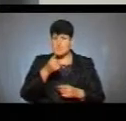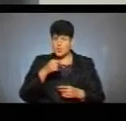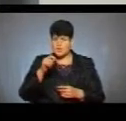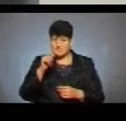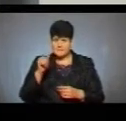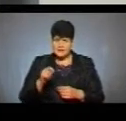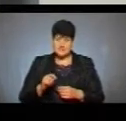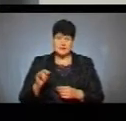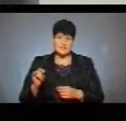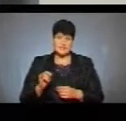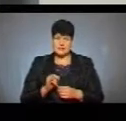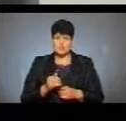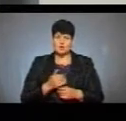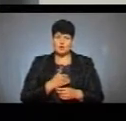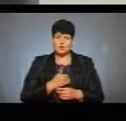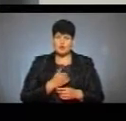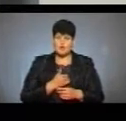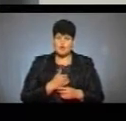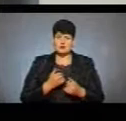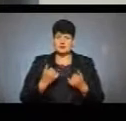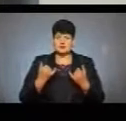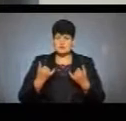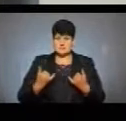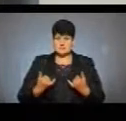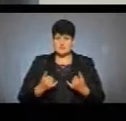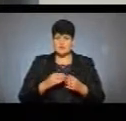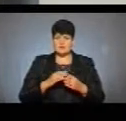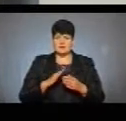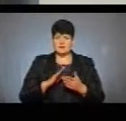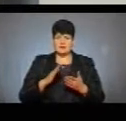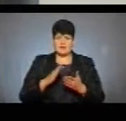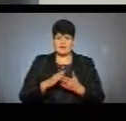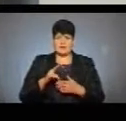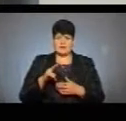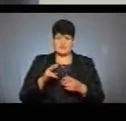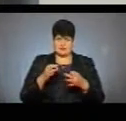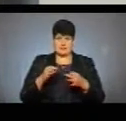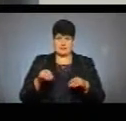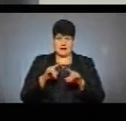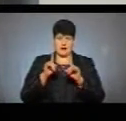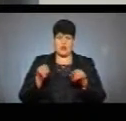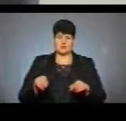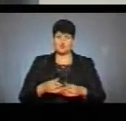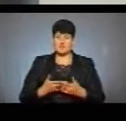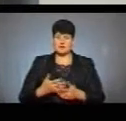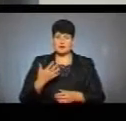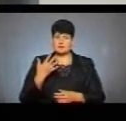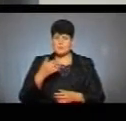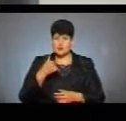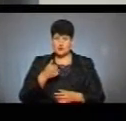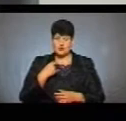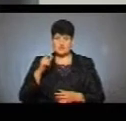і добровольці досі не легалізовані. 5 років війни і